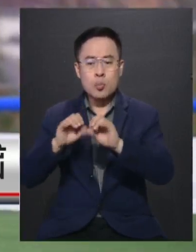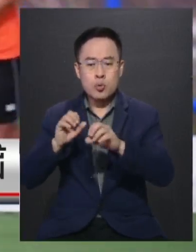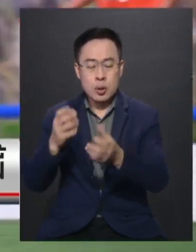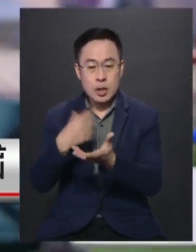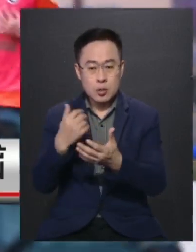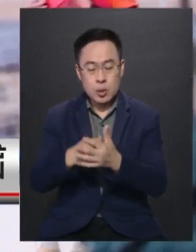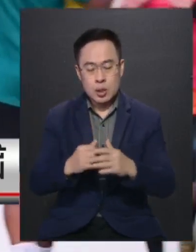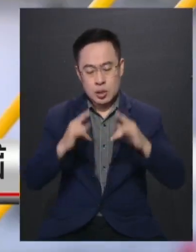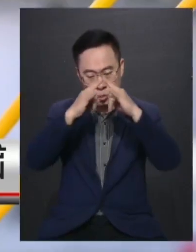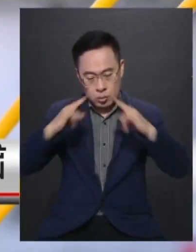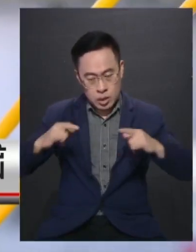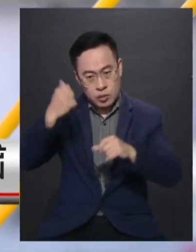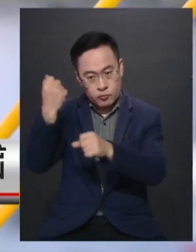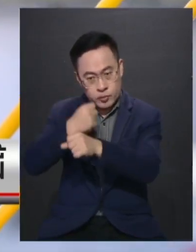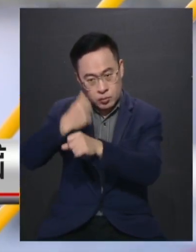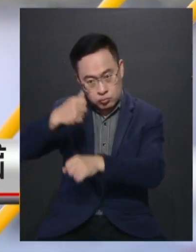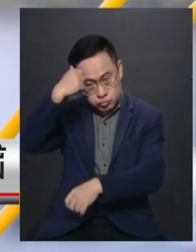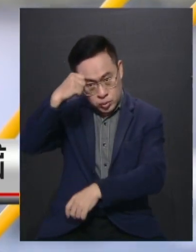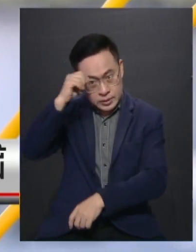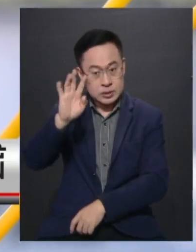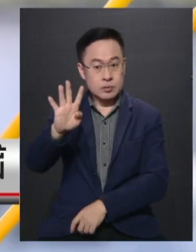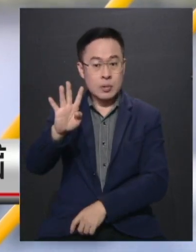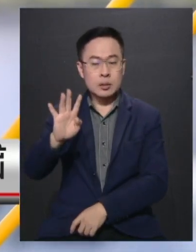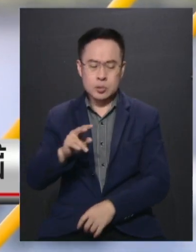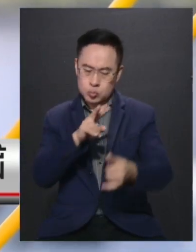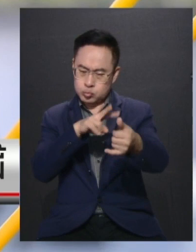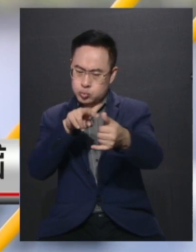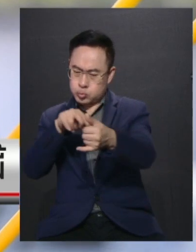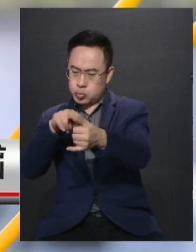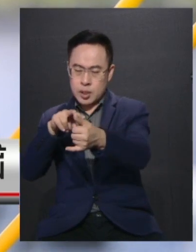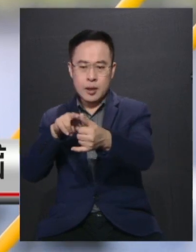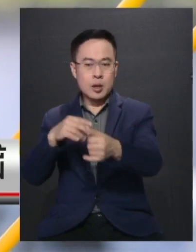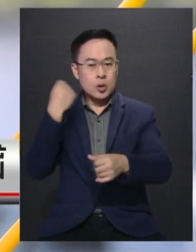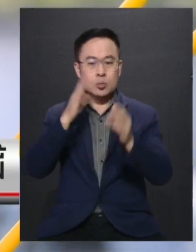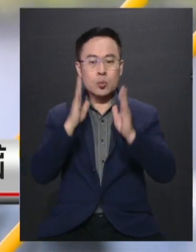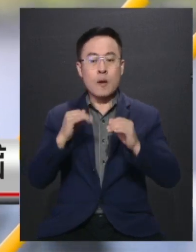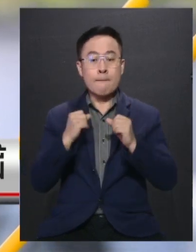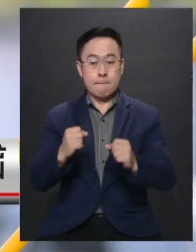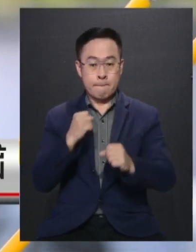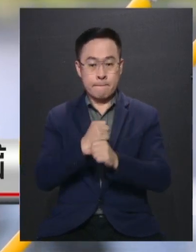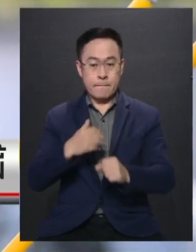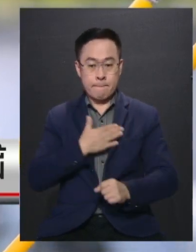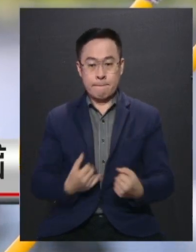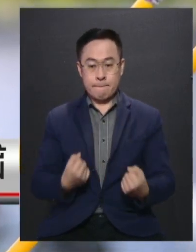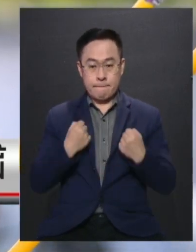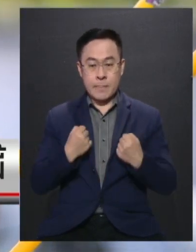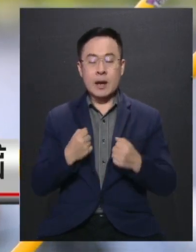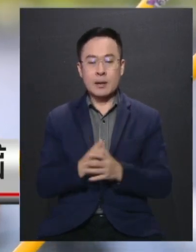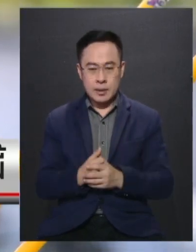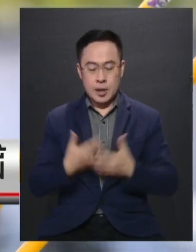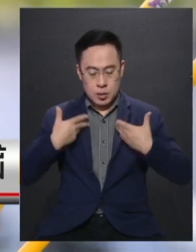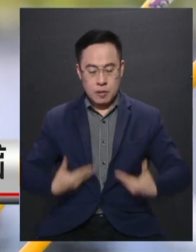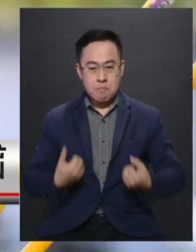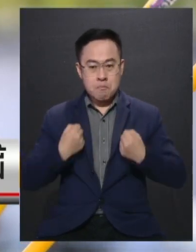านมารวมถึงวันนี้ก็ค่อนข้างพอใจลูกทีมทุกคนพยายามรักษาสภาพความฟิตได้อย่างยอดเยี่ยมเร